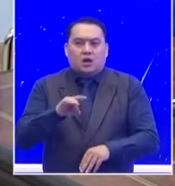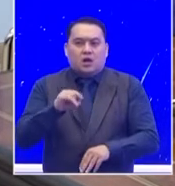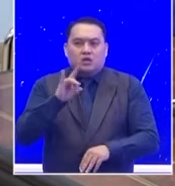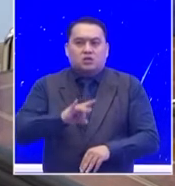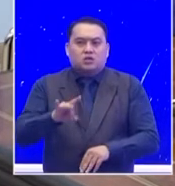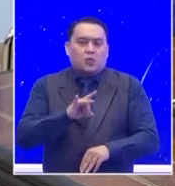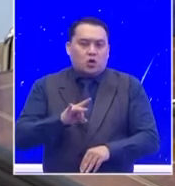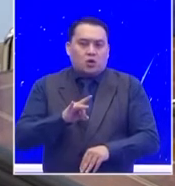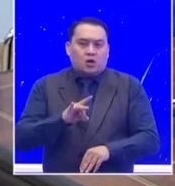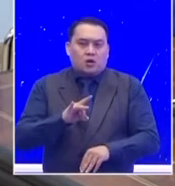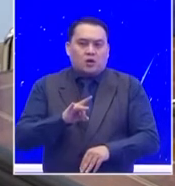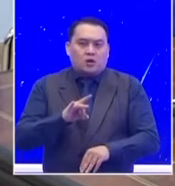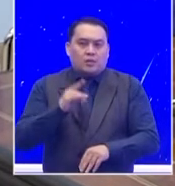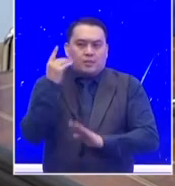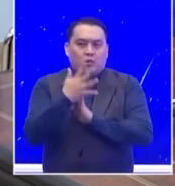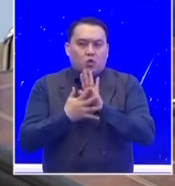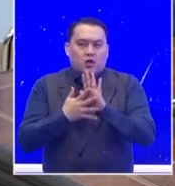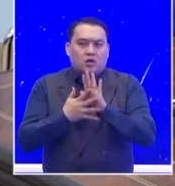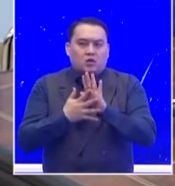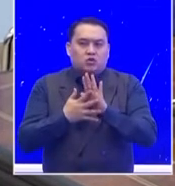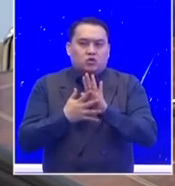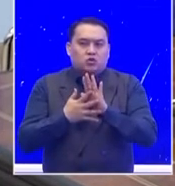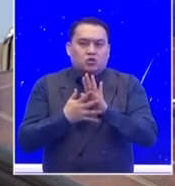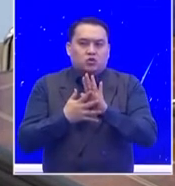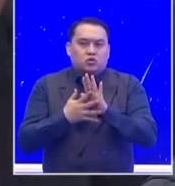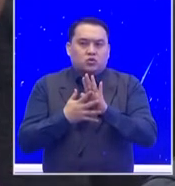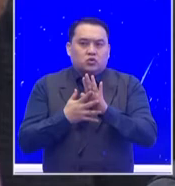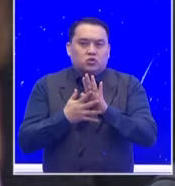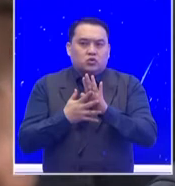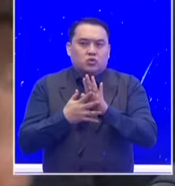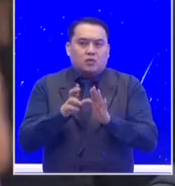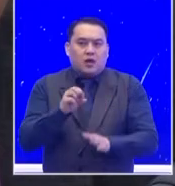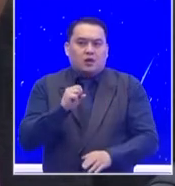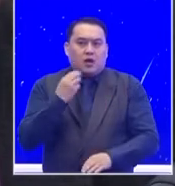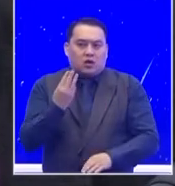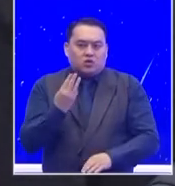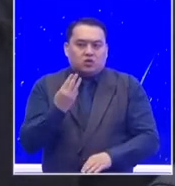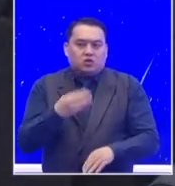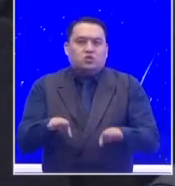Карасайском. Понял, да? Что вот в Балхашском